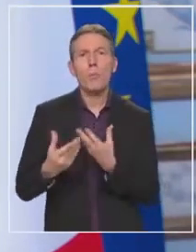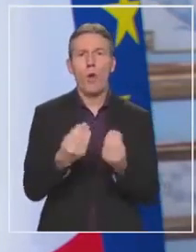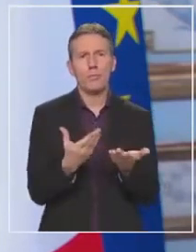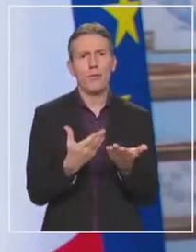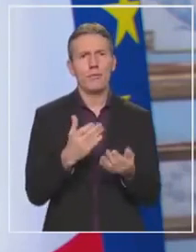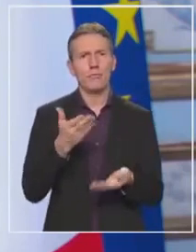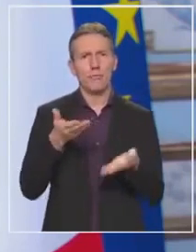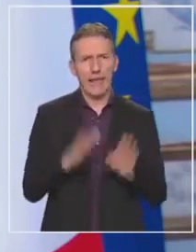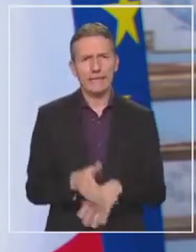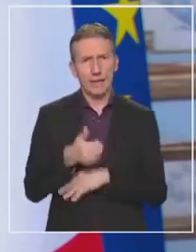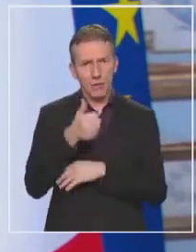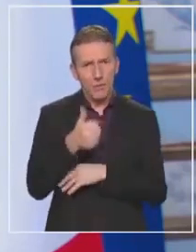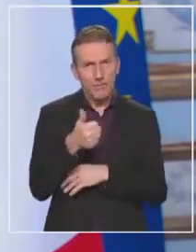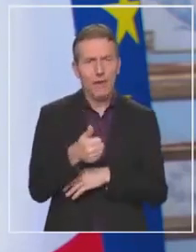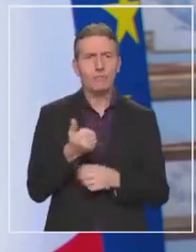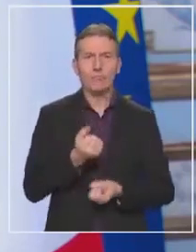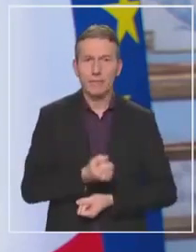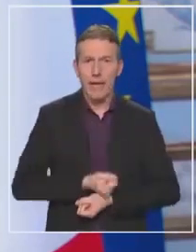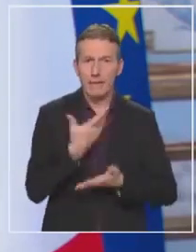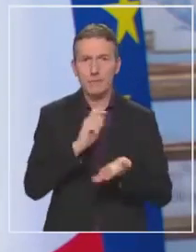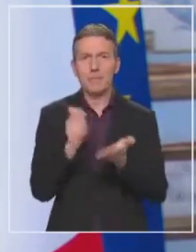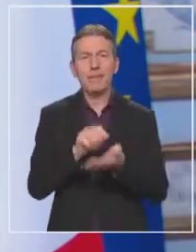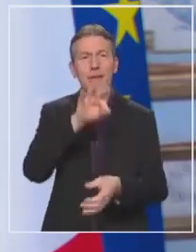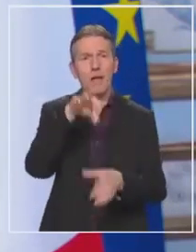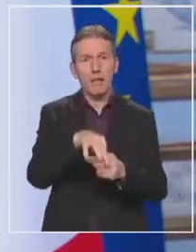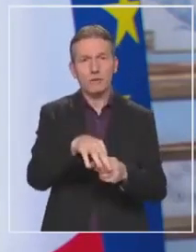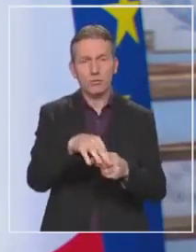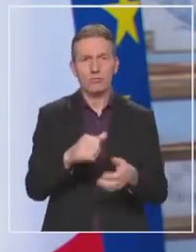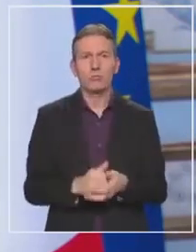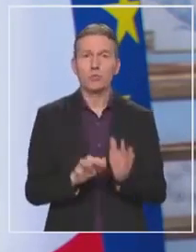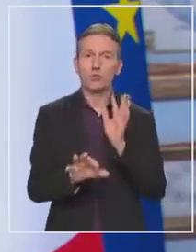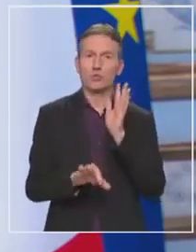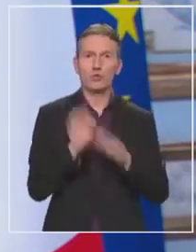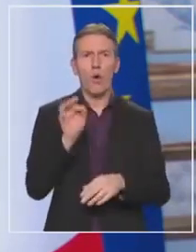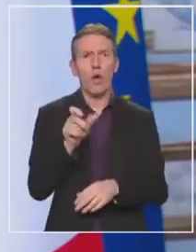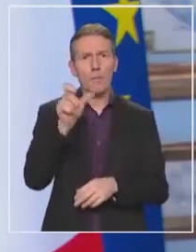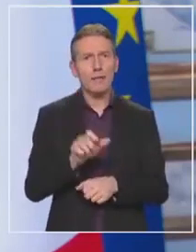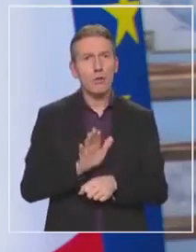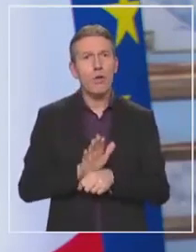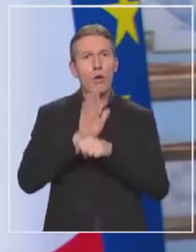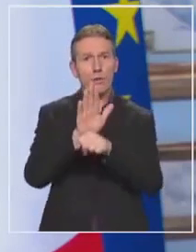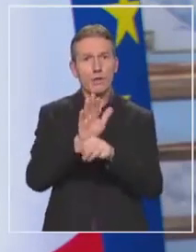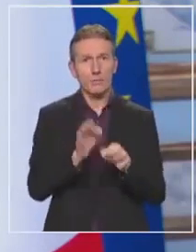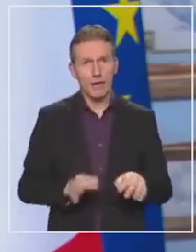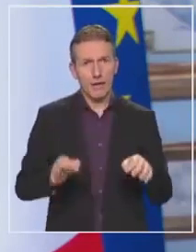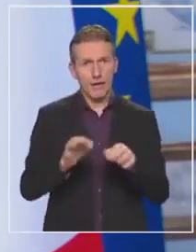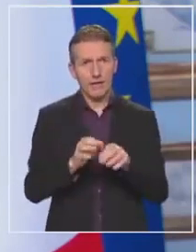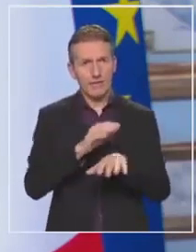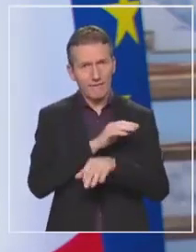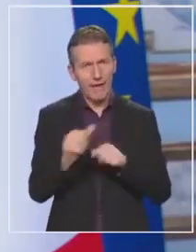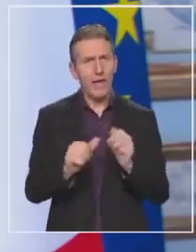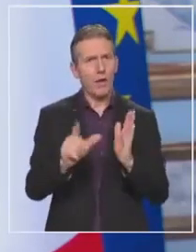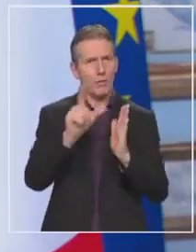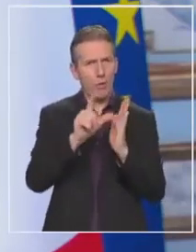souverain il s'exprime lors des élections il y choisit des représentants qui font la